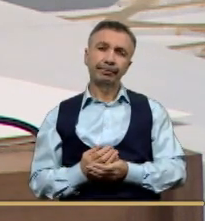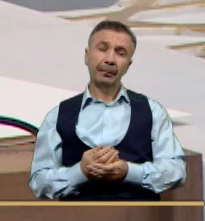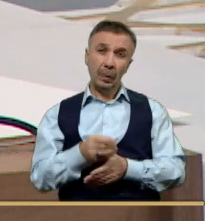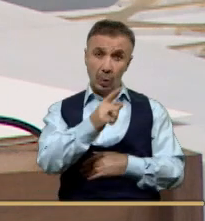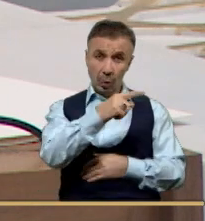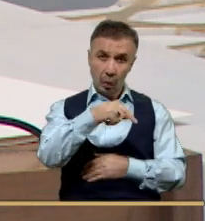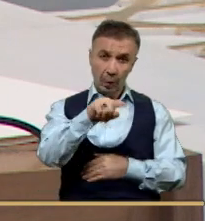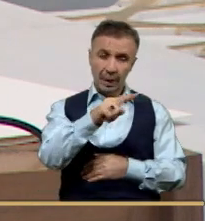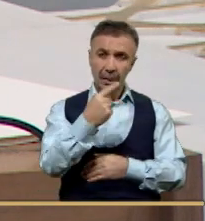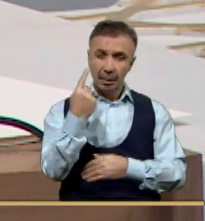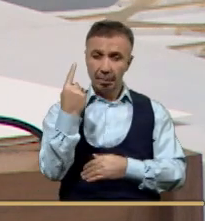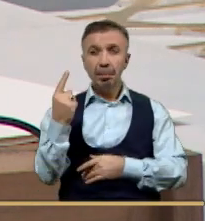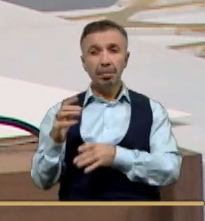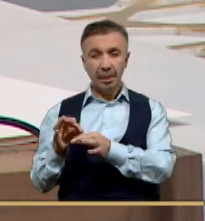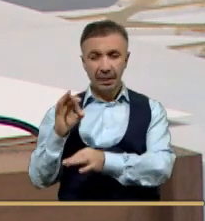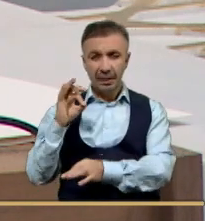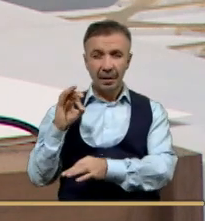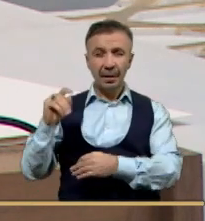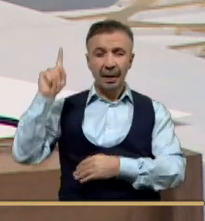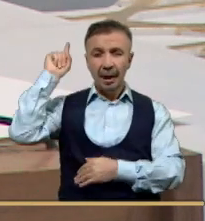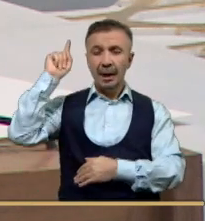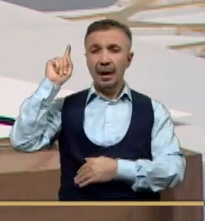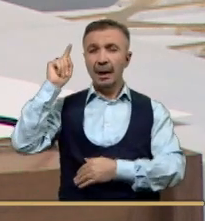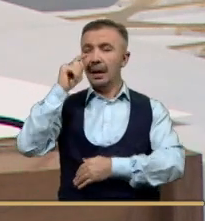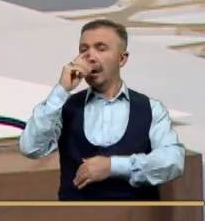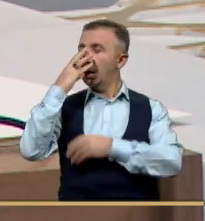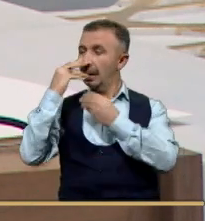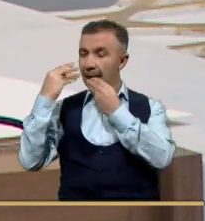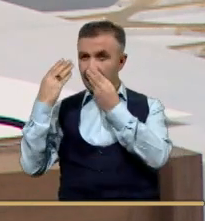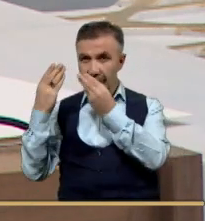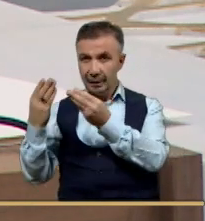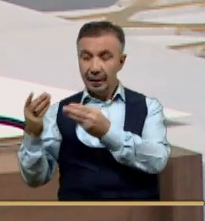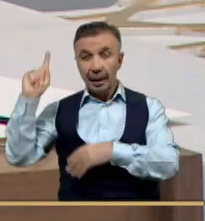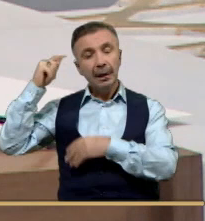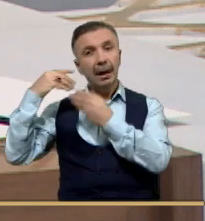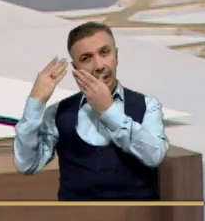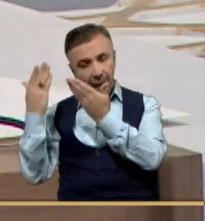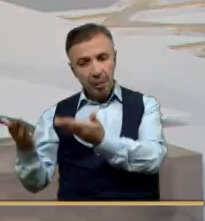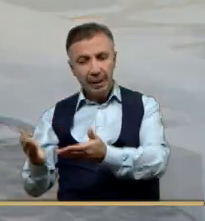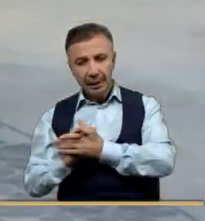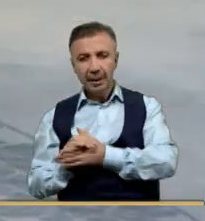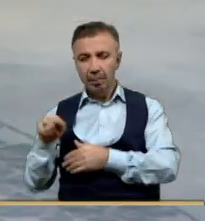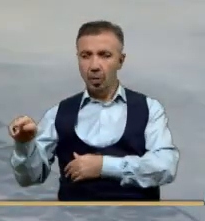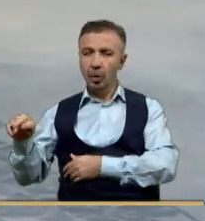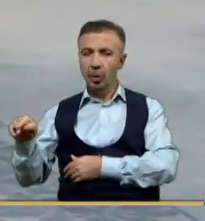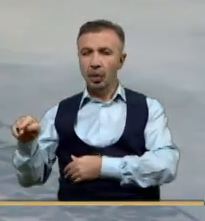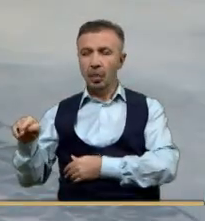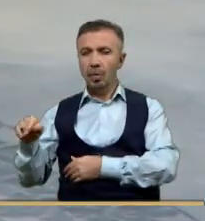Onların birisinin Allah'a sunduğu hediye kabul edildi. Ki bu